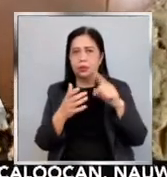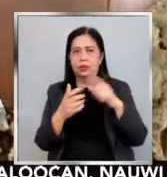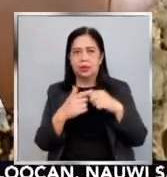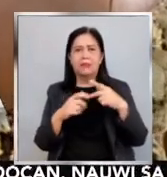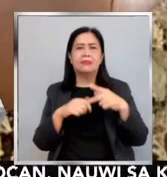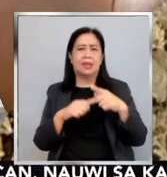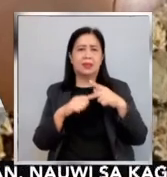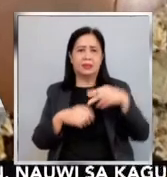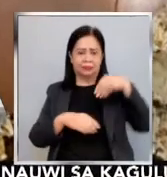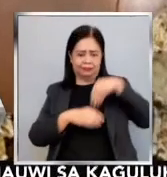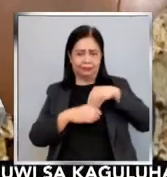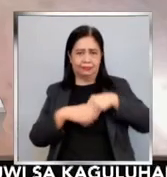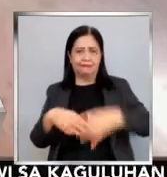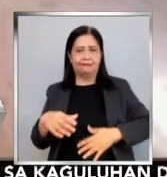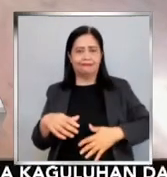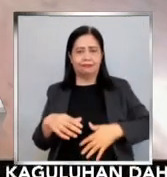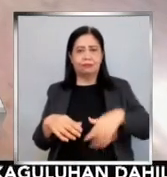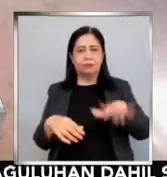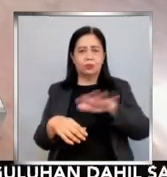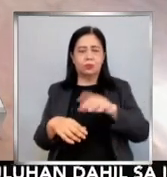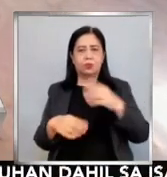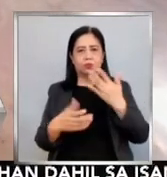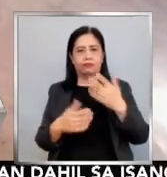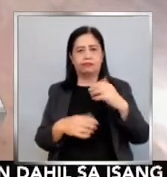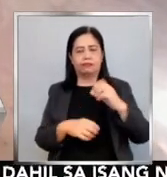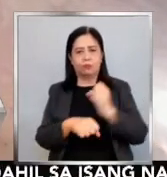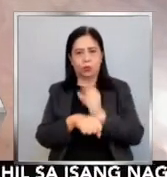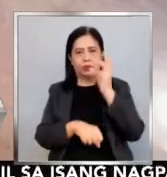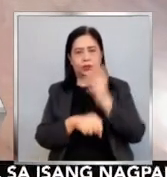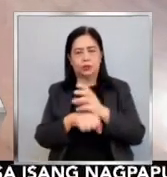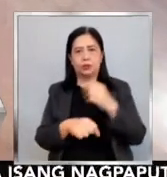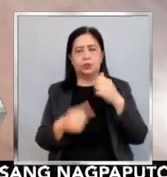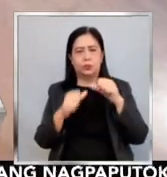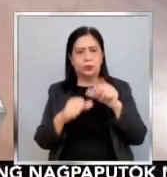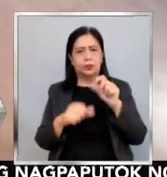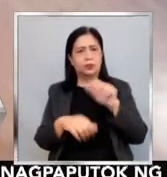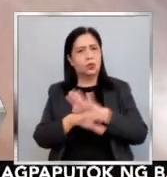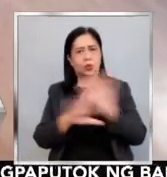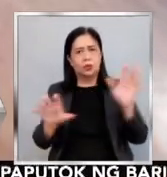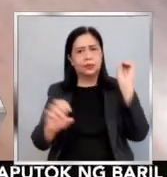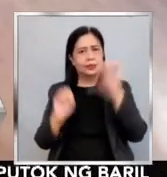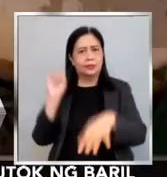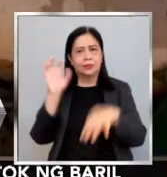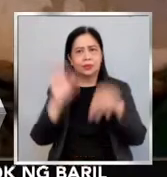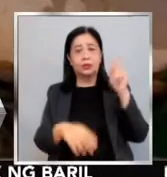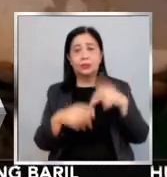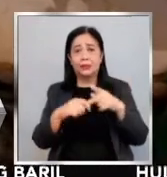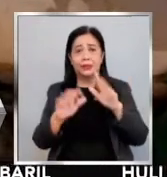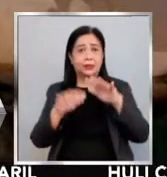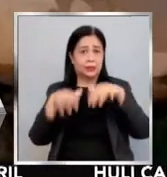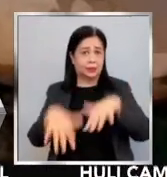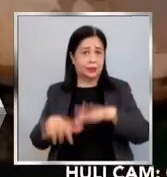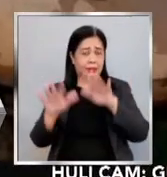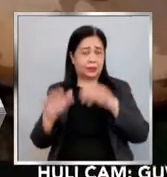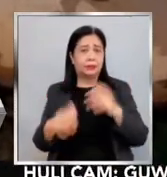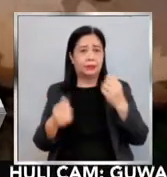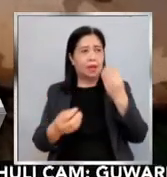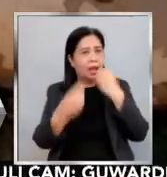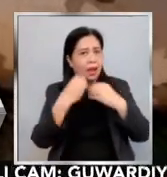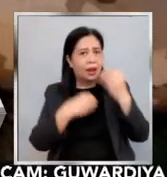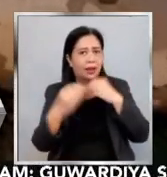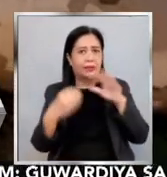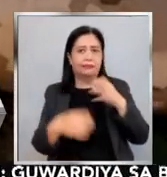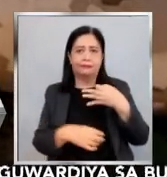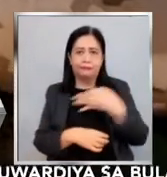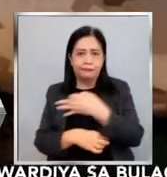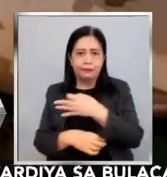tiyan ang dugong. Patuloy ang panawagan ng mga otoridad na huwag magtapo ng plastic sa dagat dahil posibleng makain ito ng mga isda at